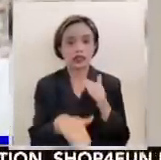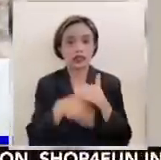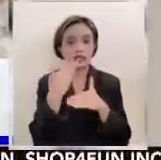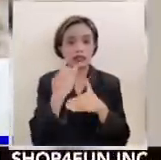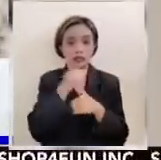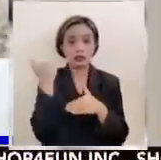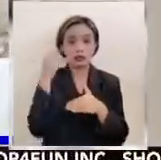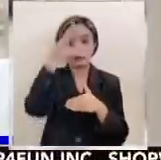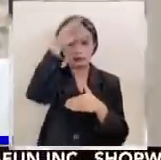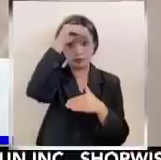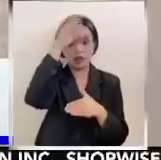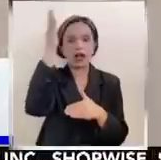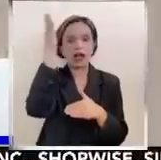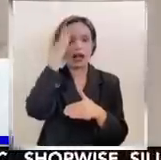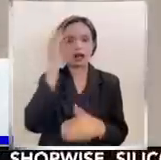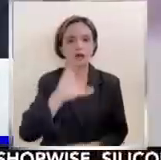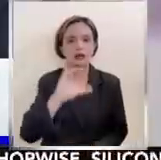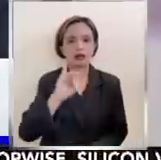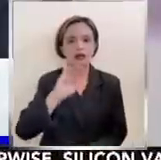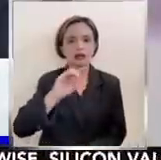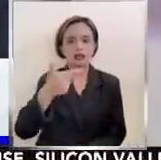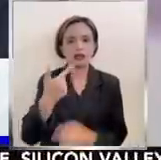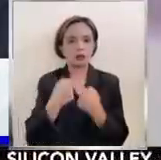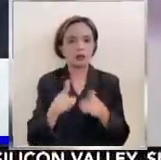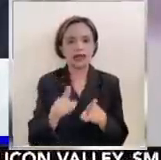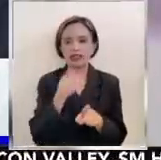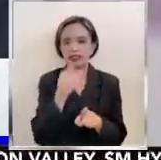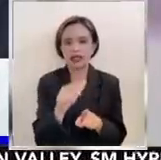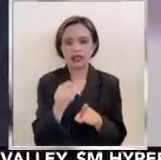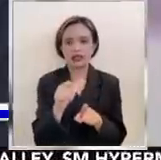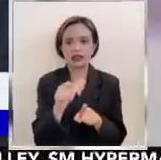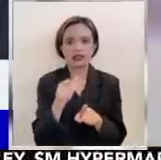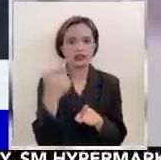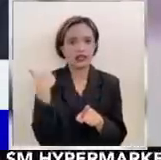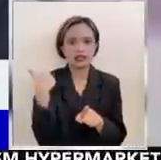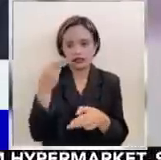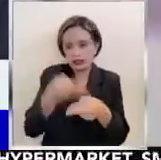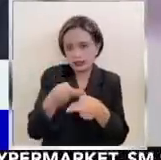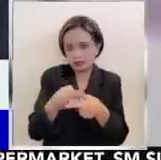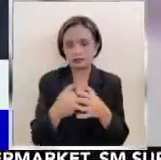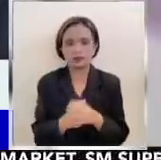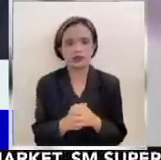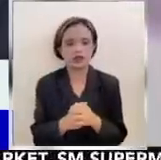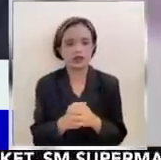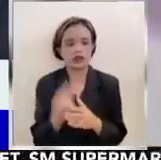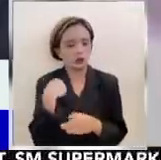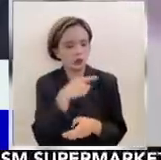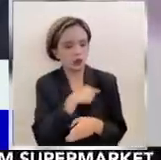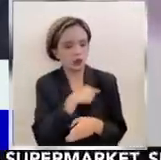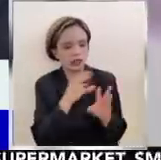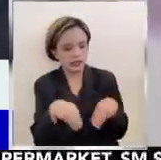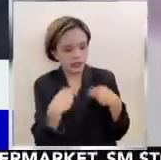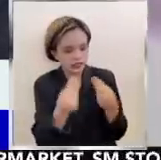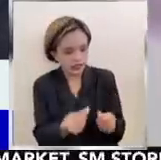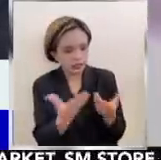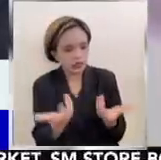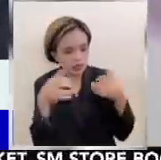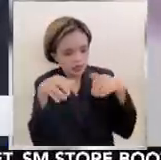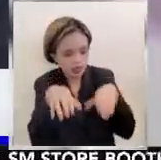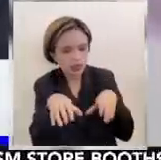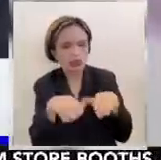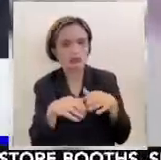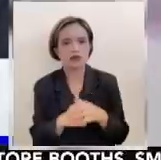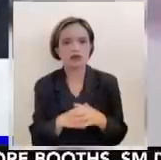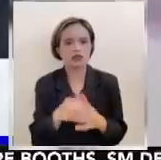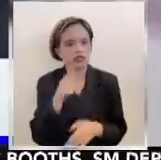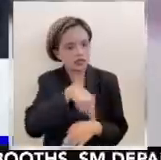ng CIDG pero hindi pa pinangalanan. Binibigyan pa po natin sila ng pagkakataon na sila ay sumuko